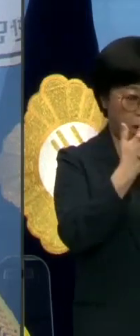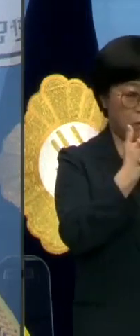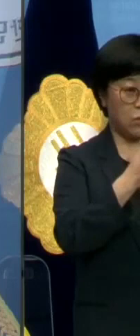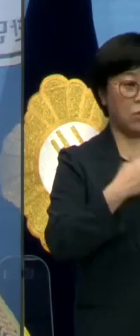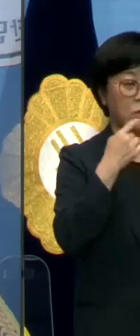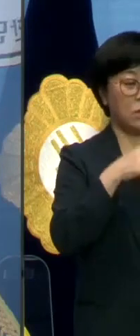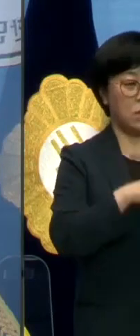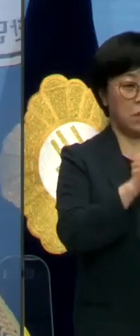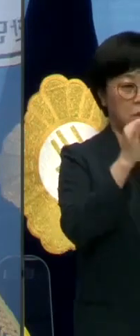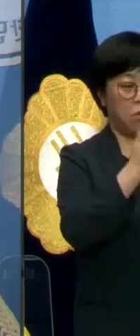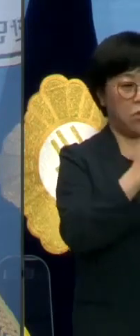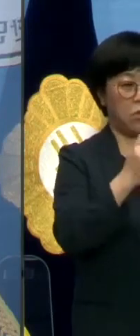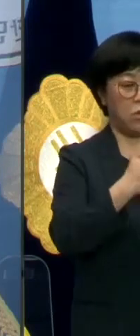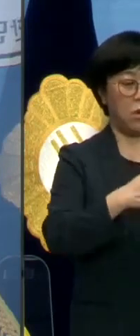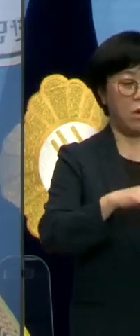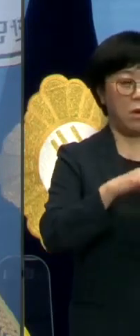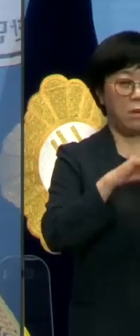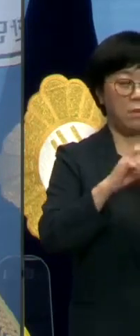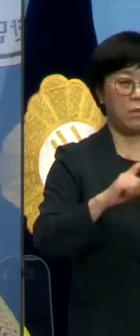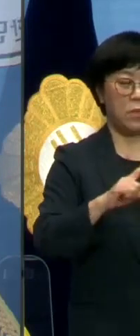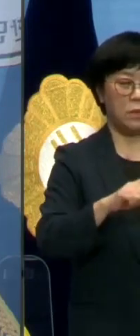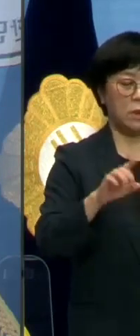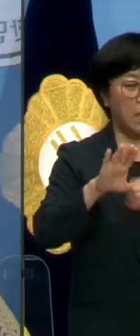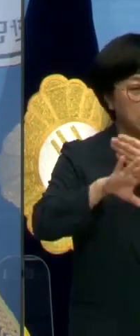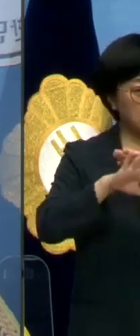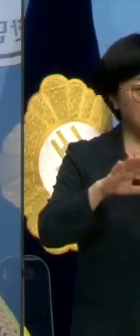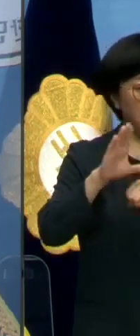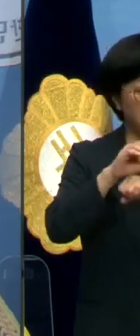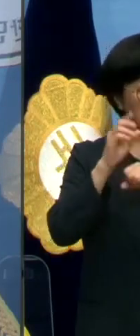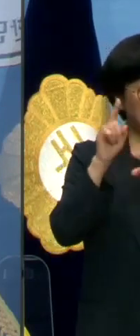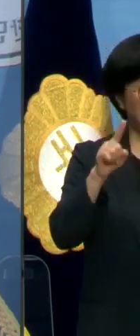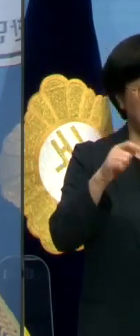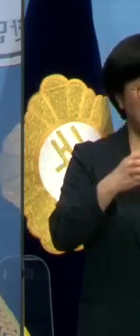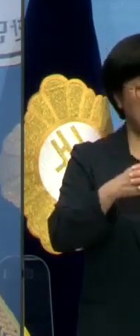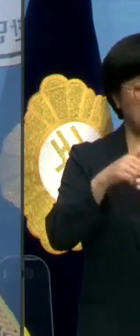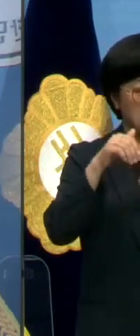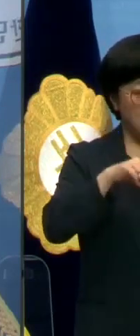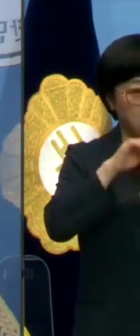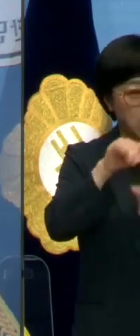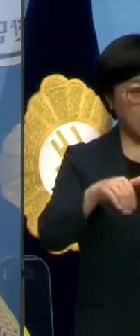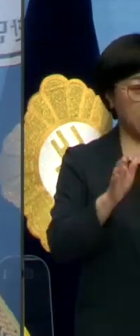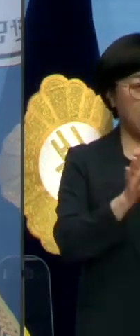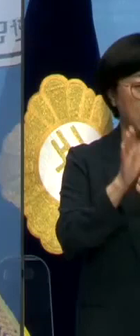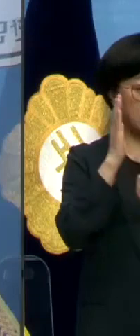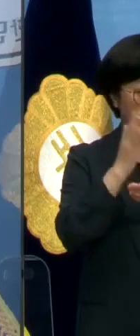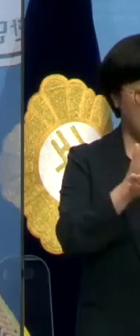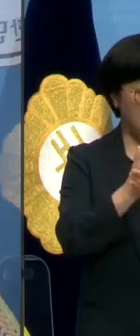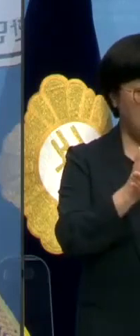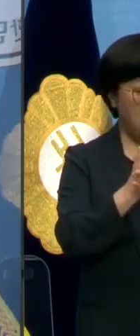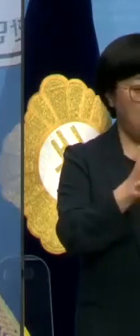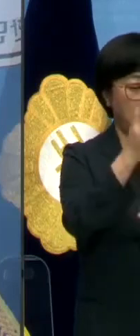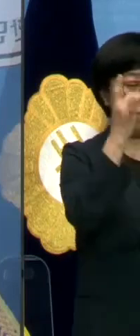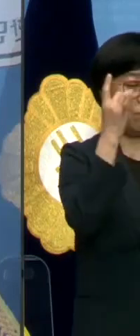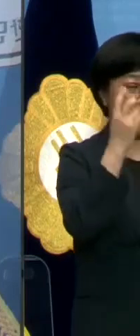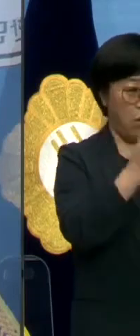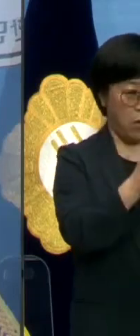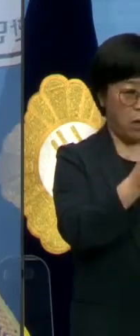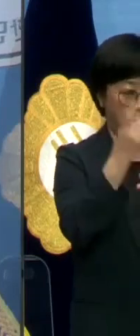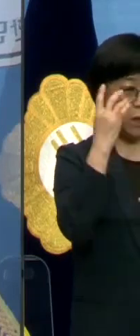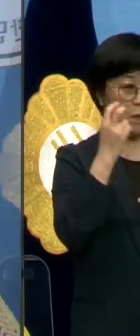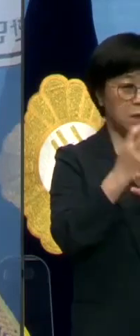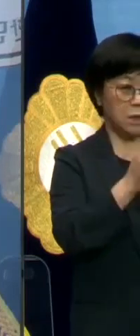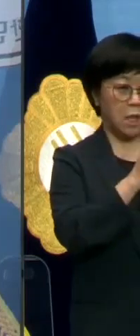논리로 좌평양 언론사의 선거 개입 시도를 두둔하지 말고 법과 원칙에 따라